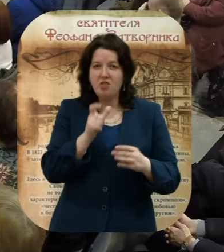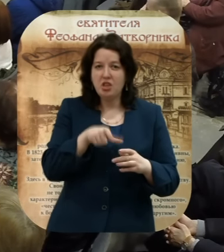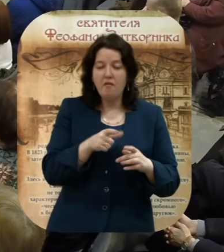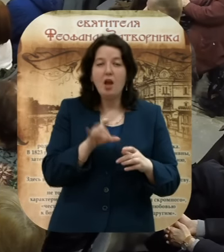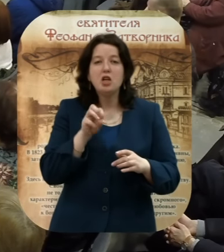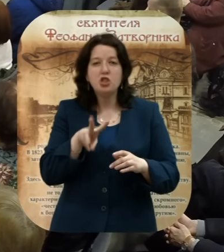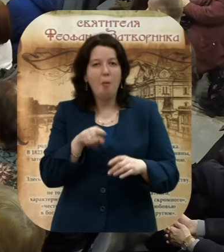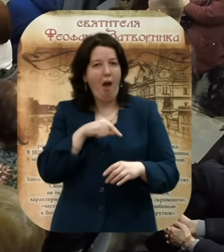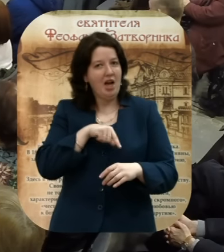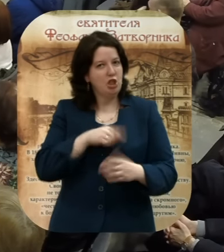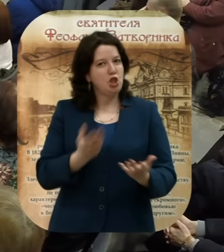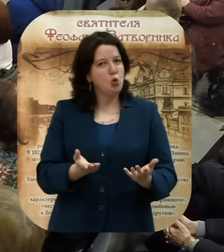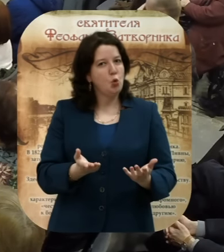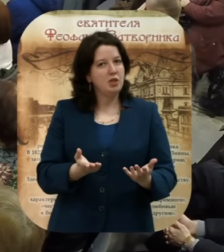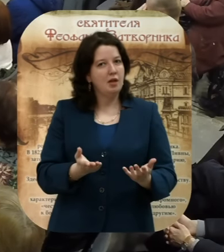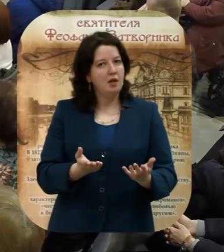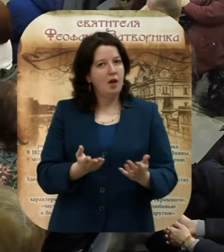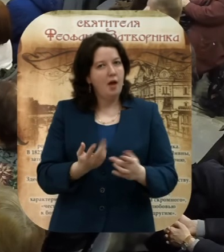характеризуются?